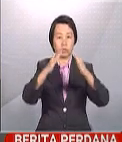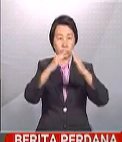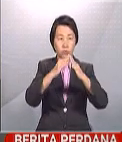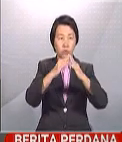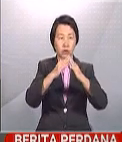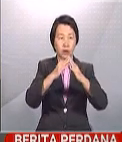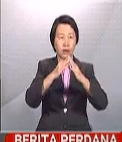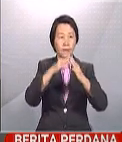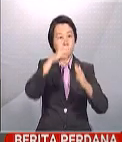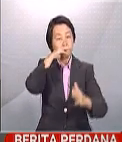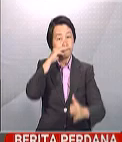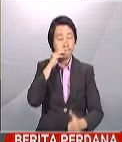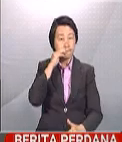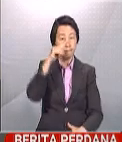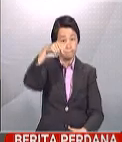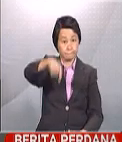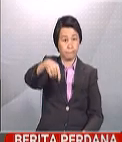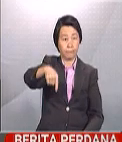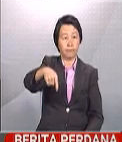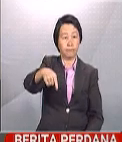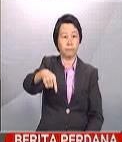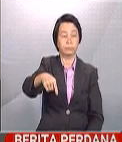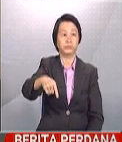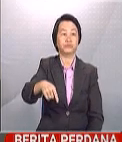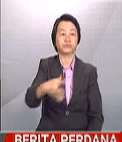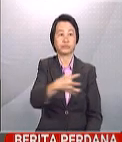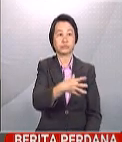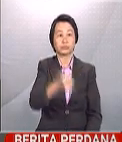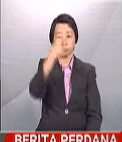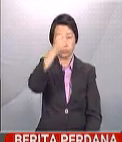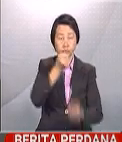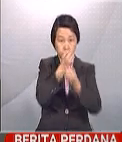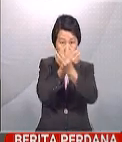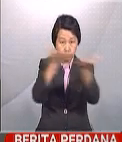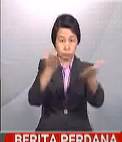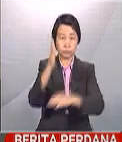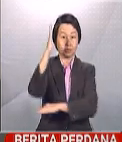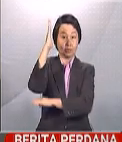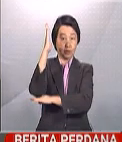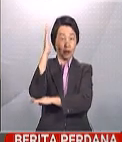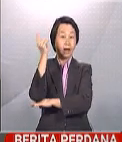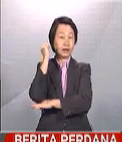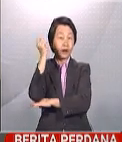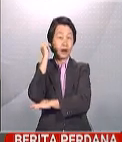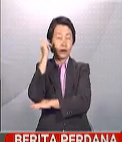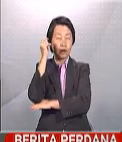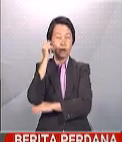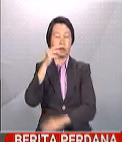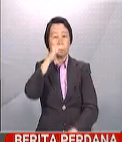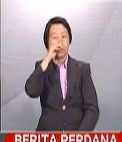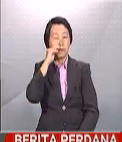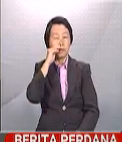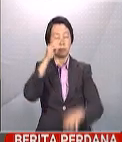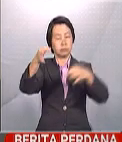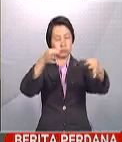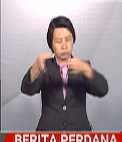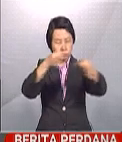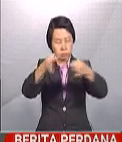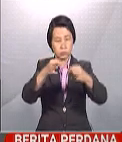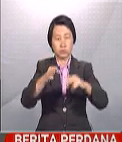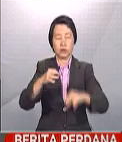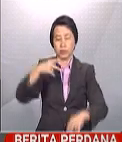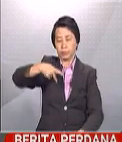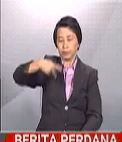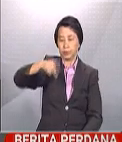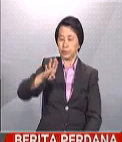rasmi Presiden Bersatu Tan Sri Muhyiddin Yassin. Untuk makluman anda, tengah hari tadi Presiden Bersatu dalam kenyataannya menjelaskan parti